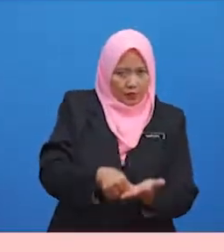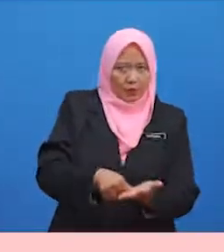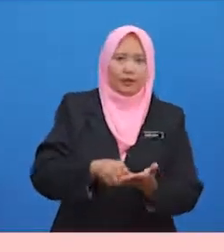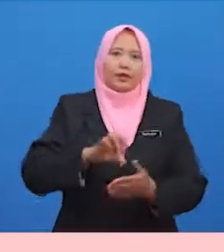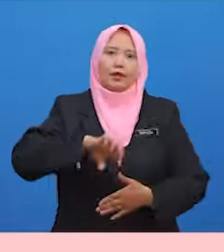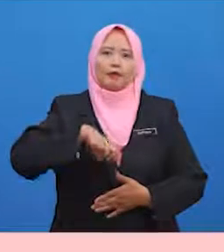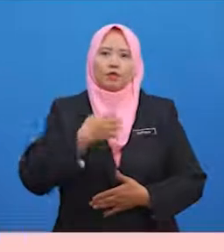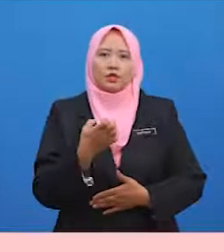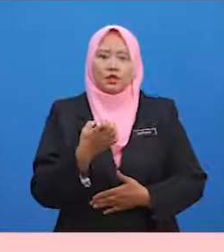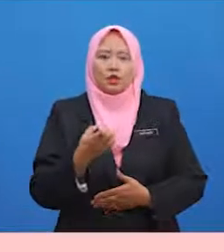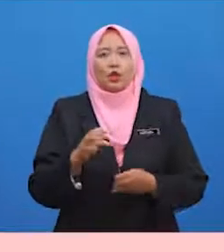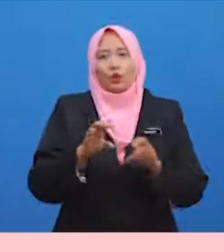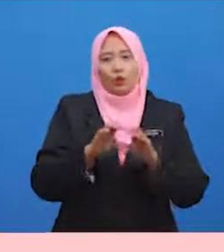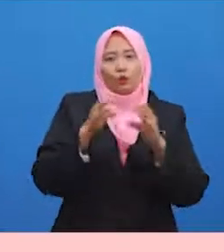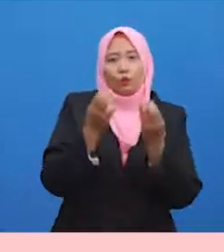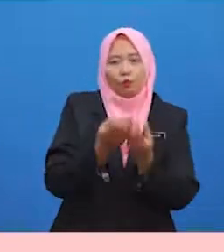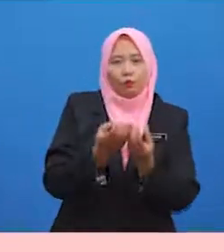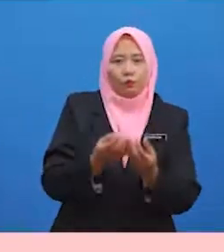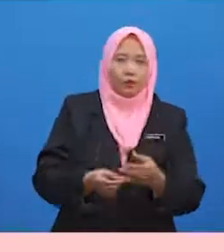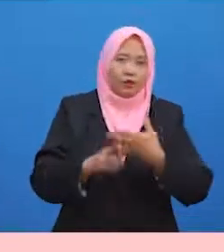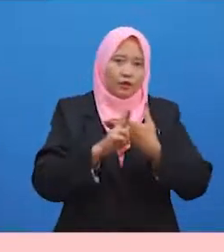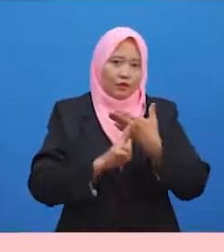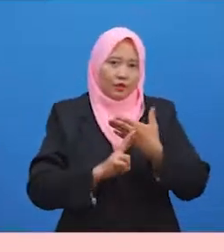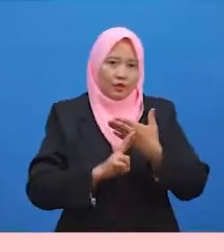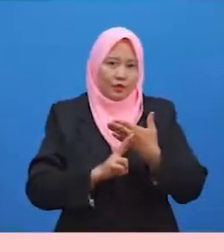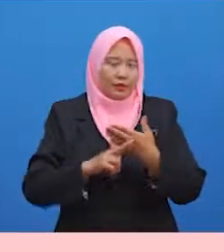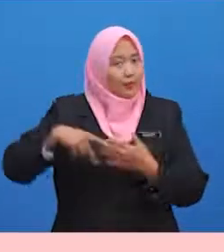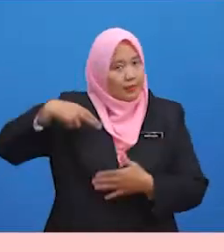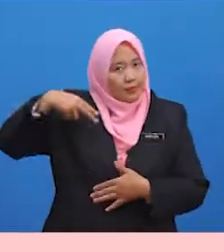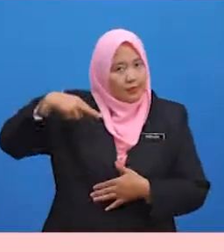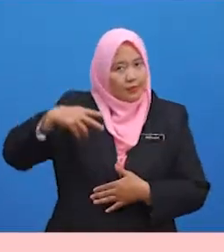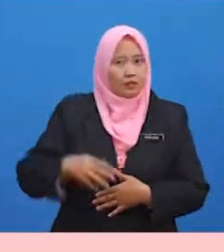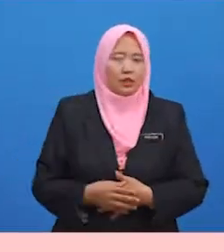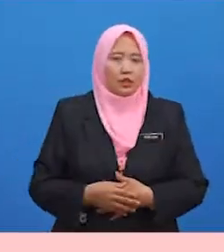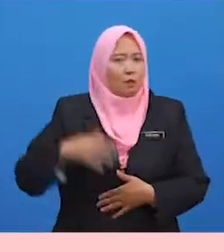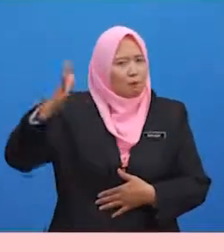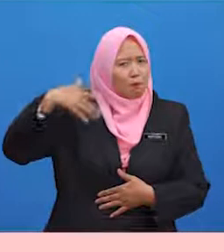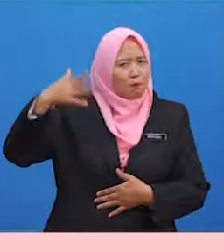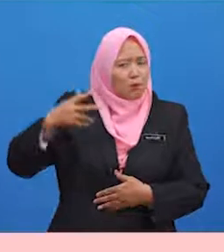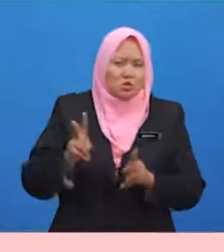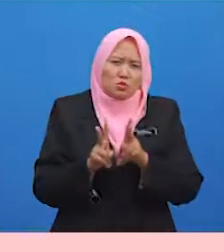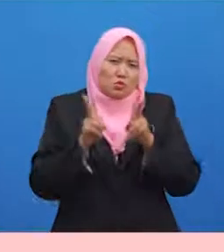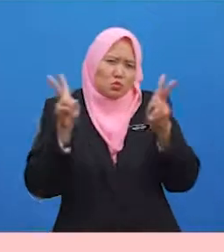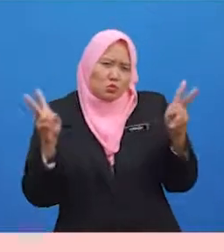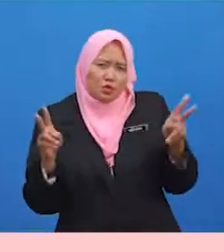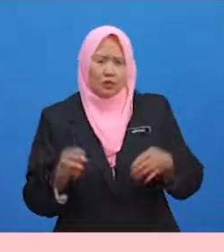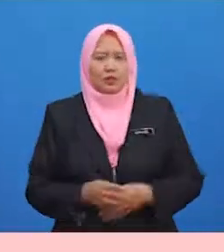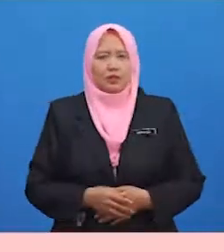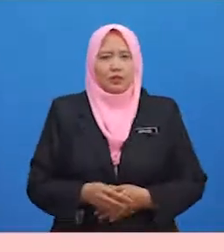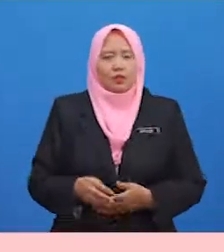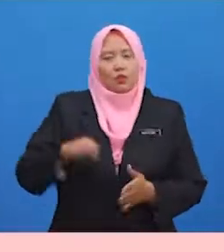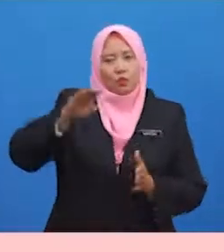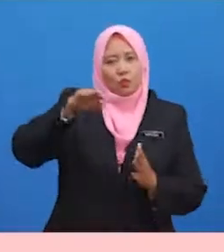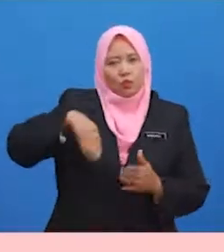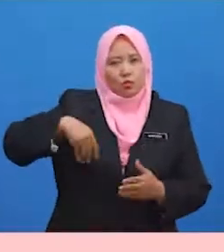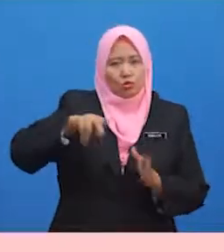di kaki akibat perubahan mendadak posisi badan, kepanasan melampau, dehidrasi atau